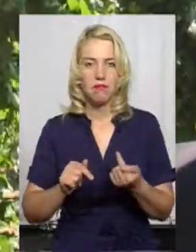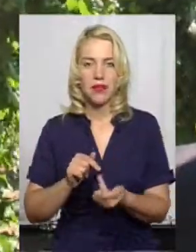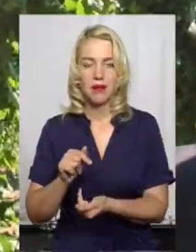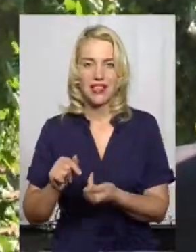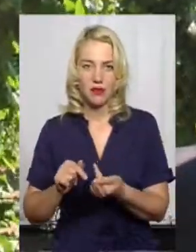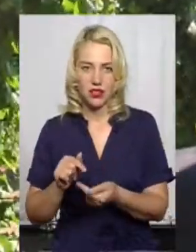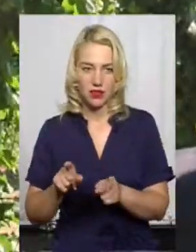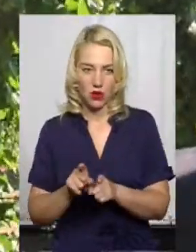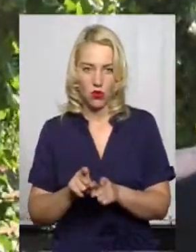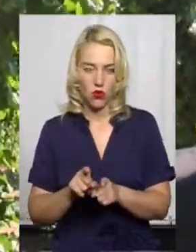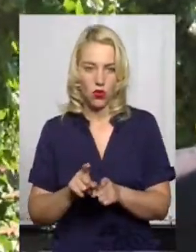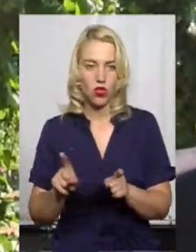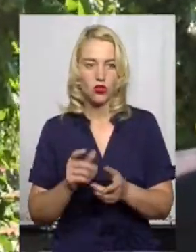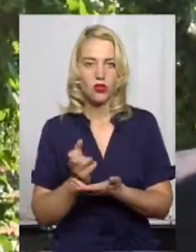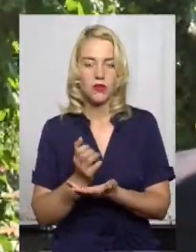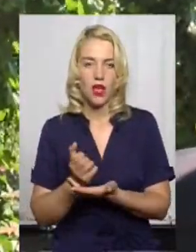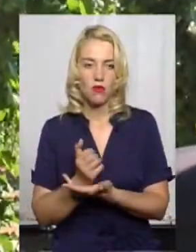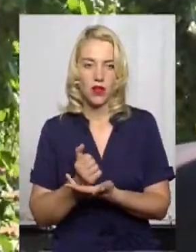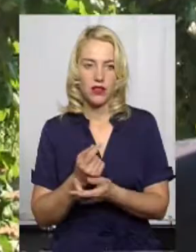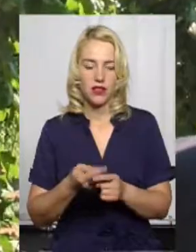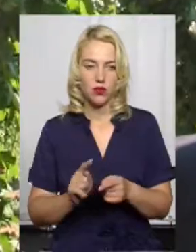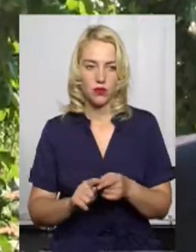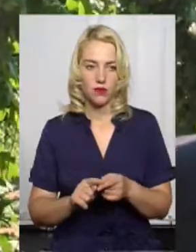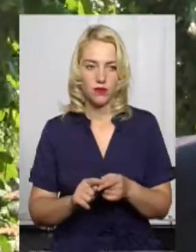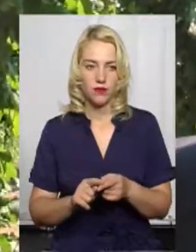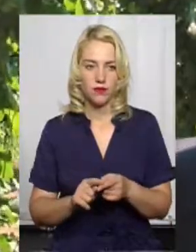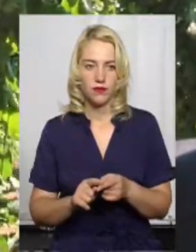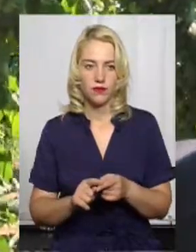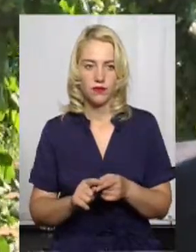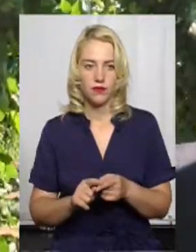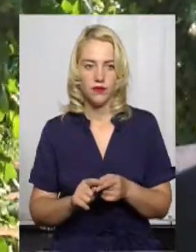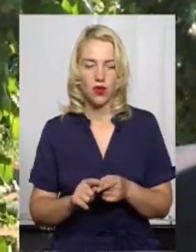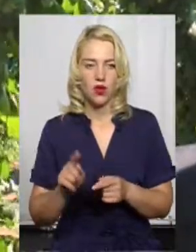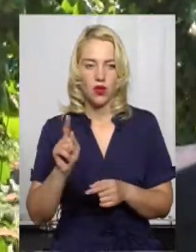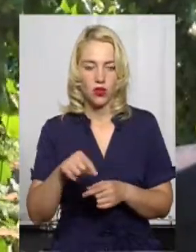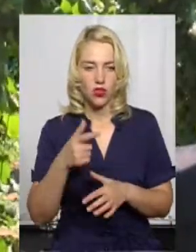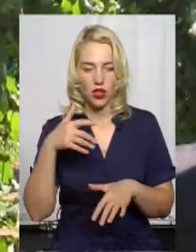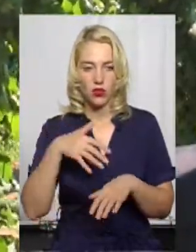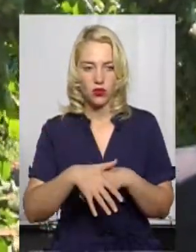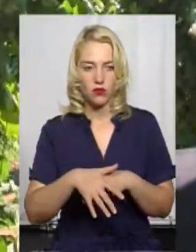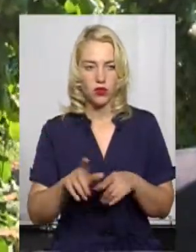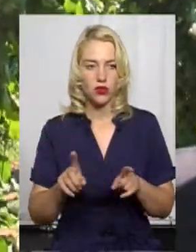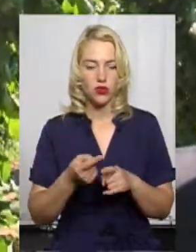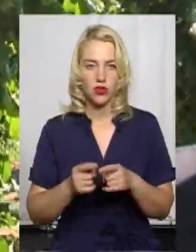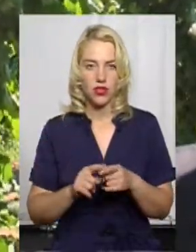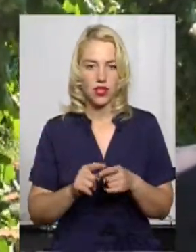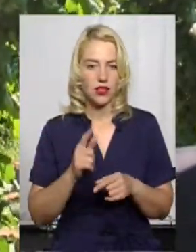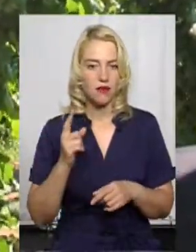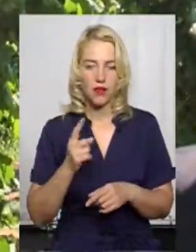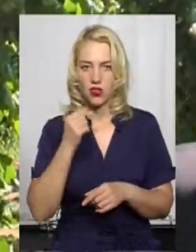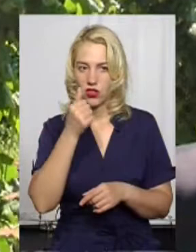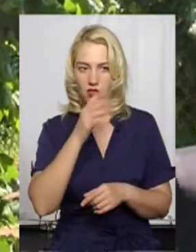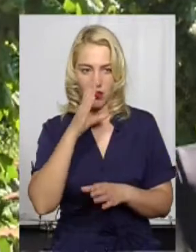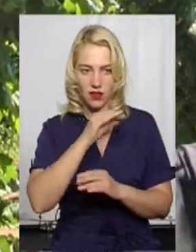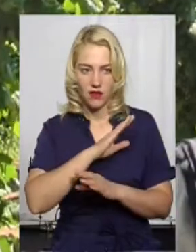можливість підприємства такого, щоб заробляти на цьому. Хоча розумію, що це за перший рік не вдасться,